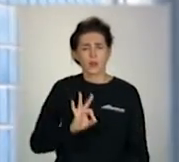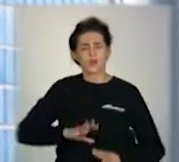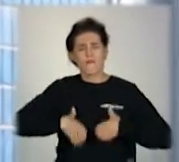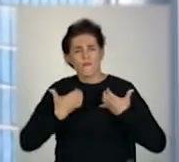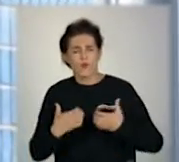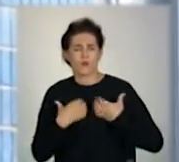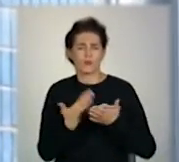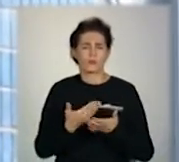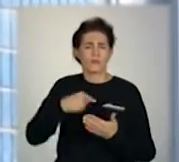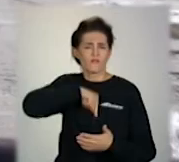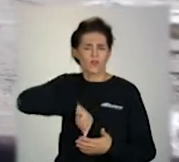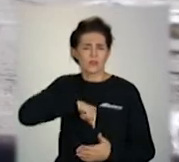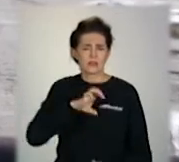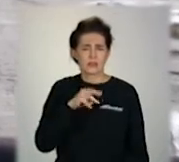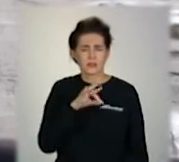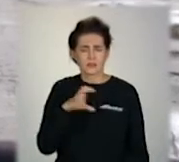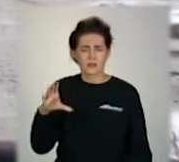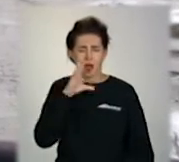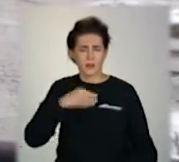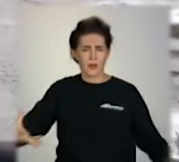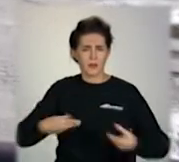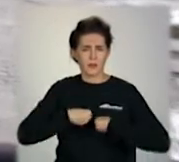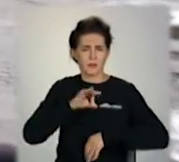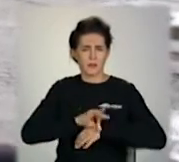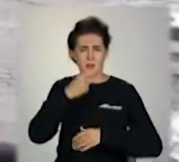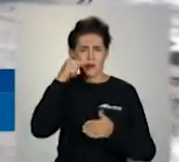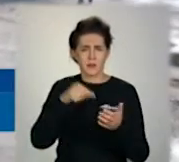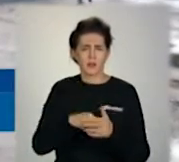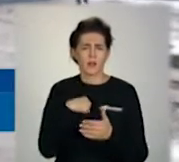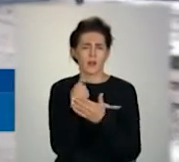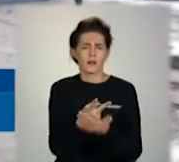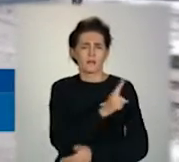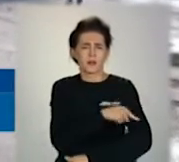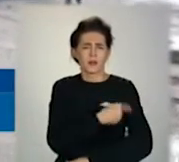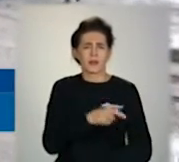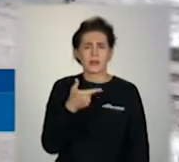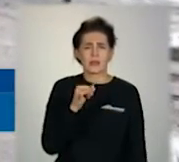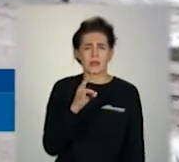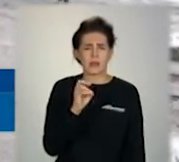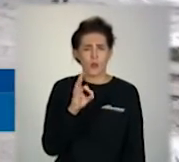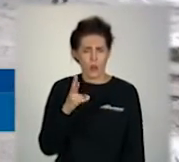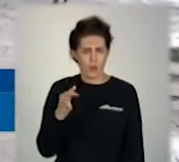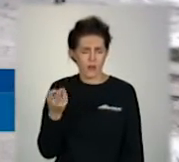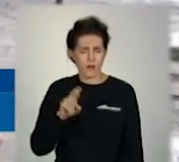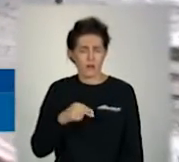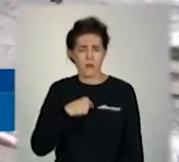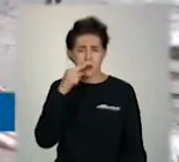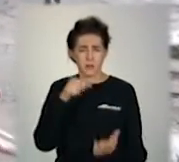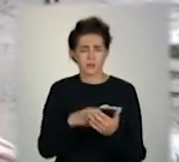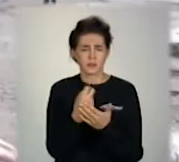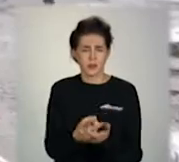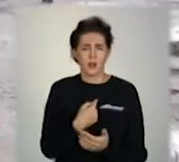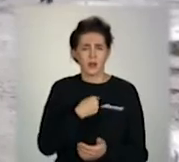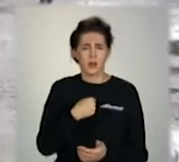стрес негативно впливають на перебіг недуги. Просто попала в гінекологію, а там роблять тест, і мені виходить положительний. У мене шок, я нічого